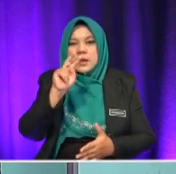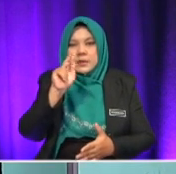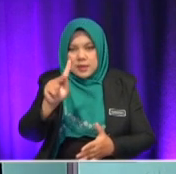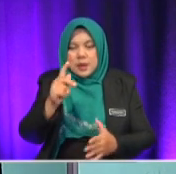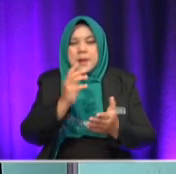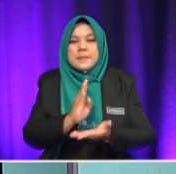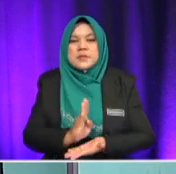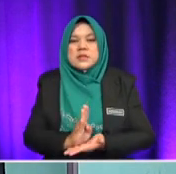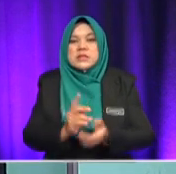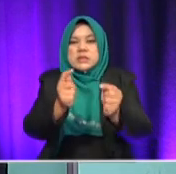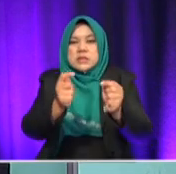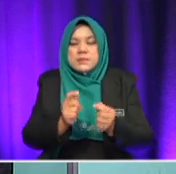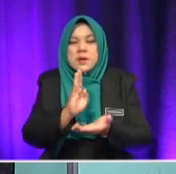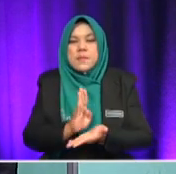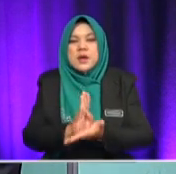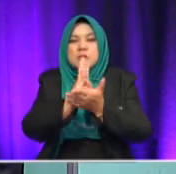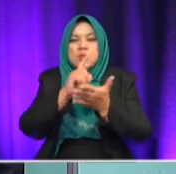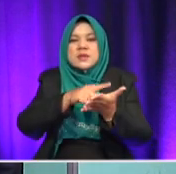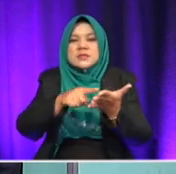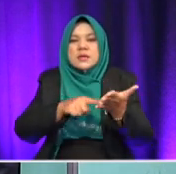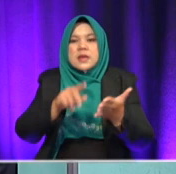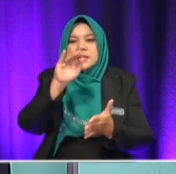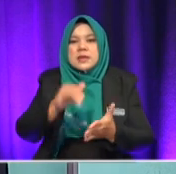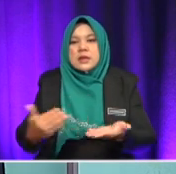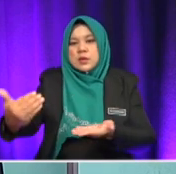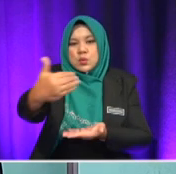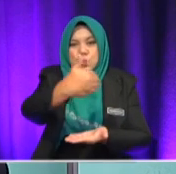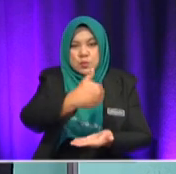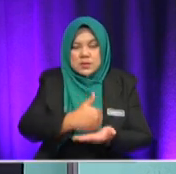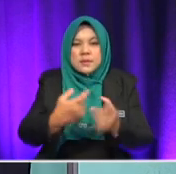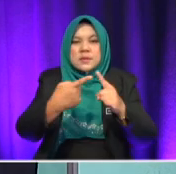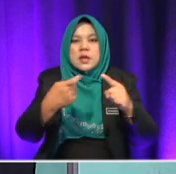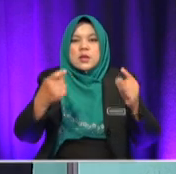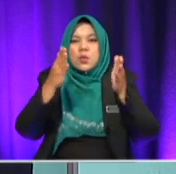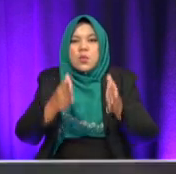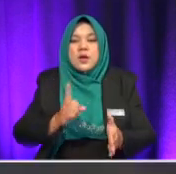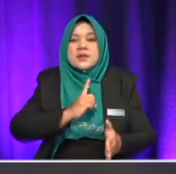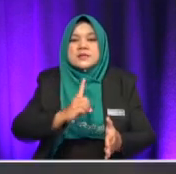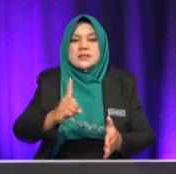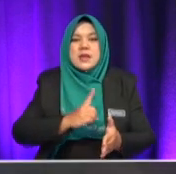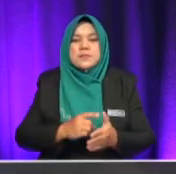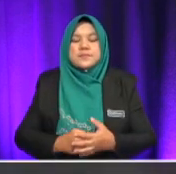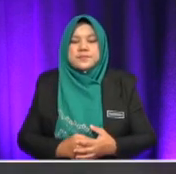yang dikutip daripada orang Islam banyak atau saya juga kadang-kadang kita kadang